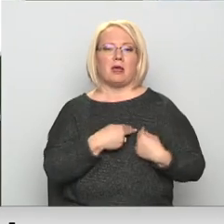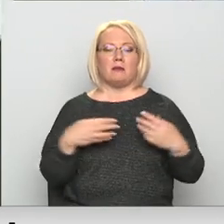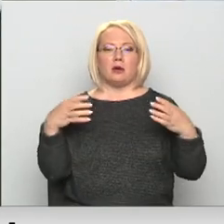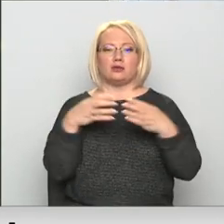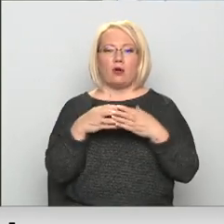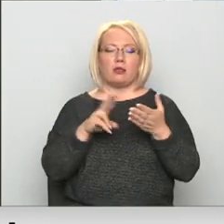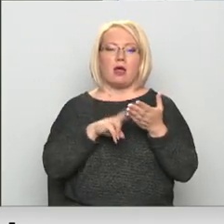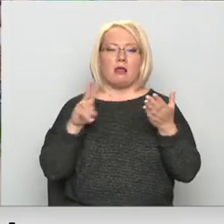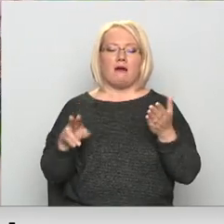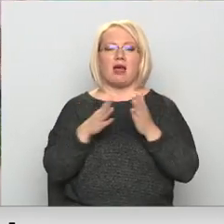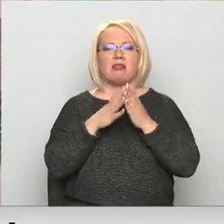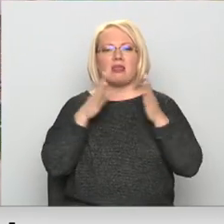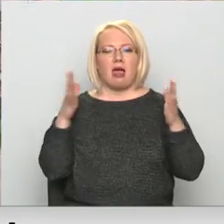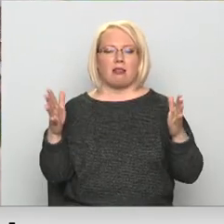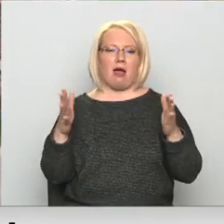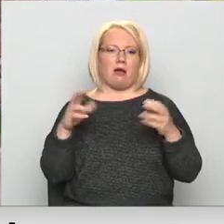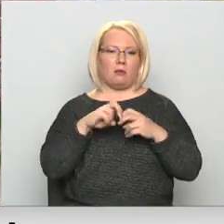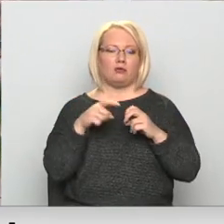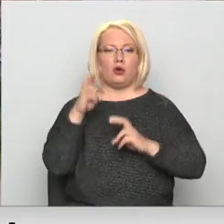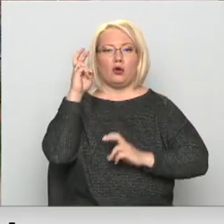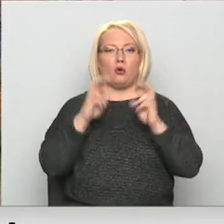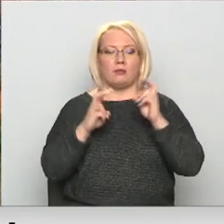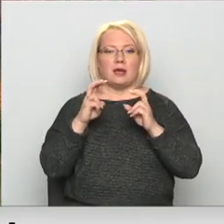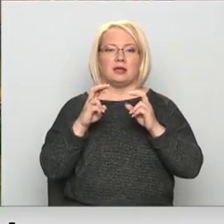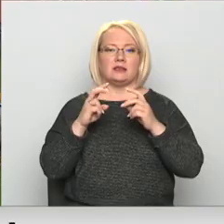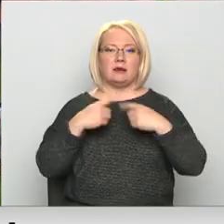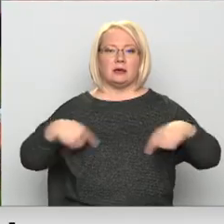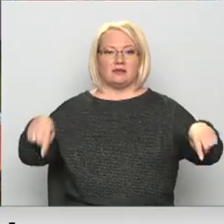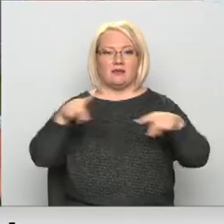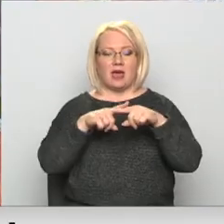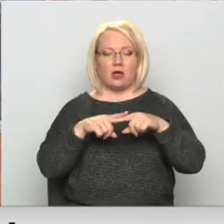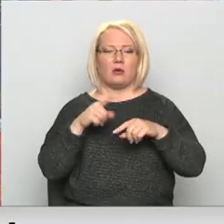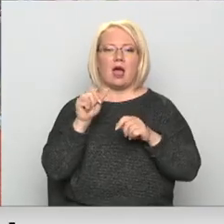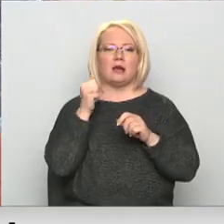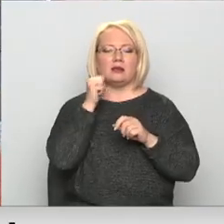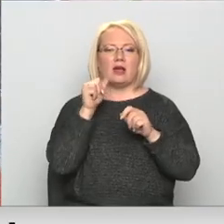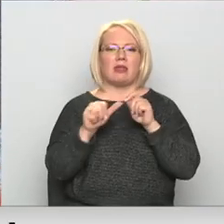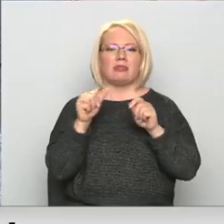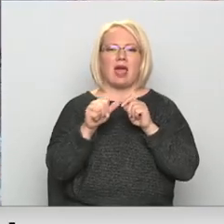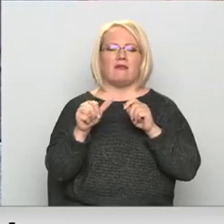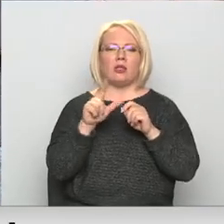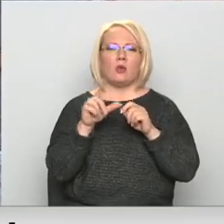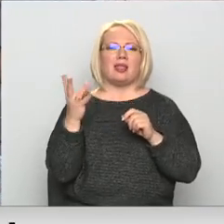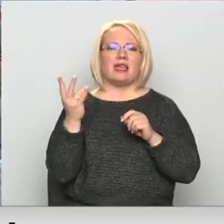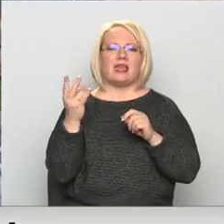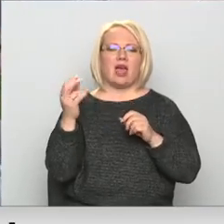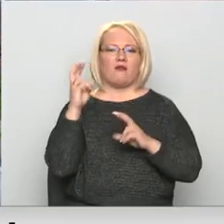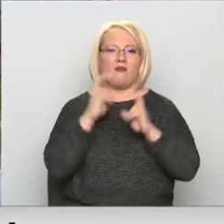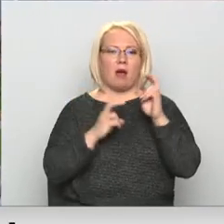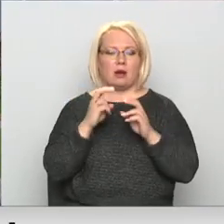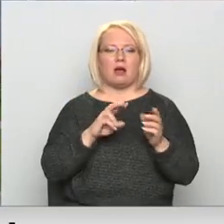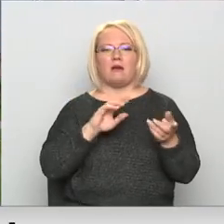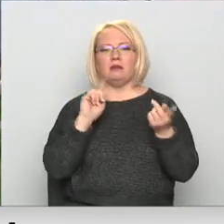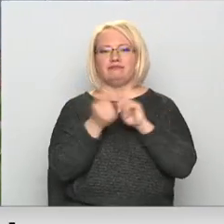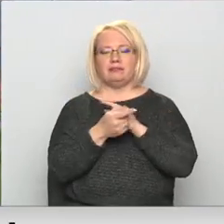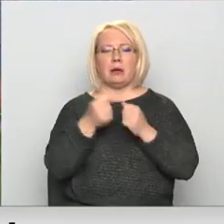ļāvusies lielākam izaicinājumam. Šo rūpniecisko kvartālu, kas celts kā degvīna un liķiera fabrika, pēc tam kalpojas